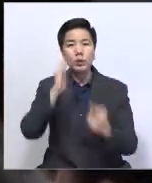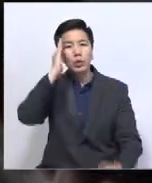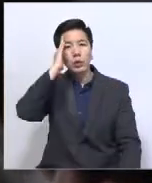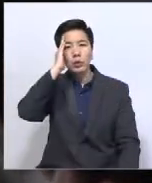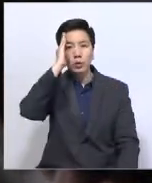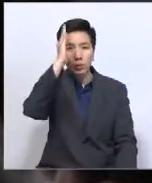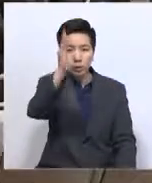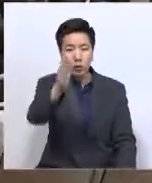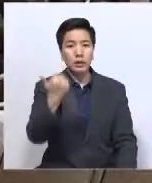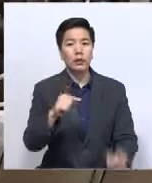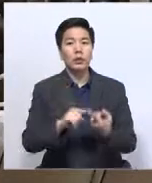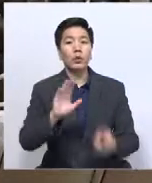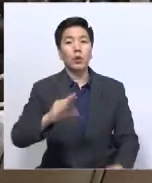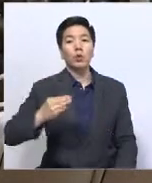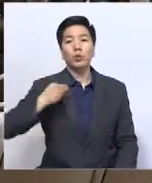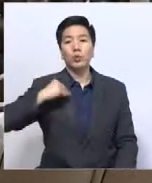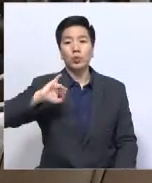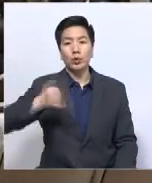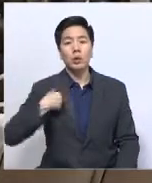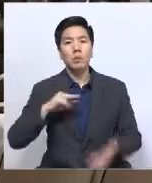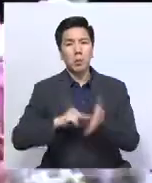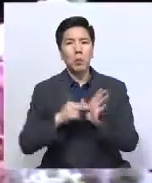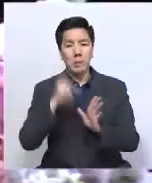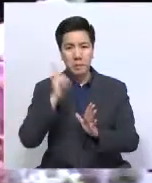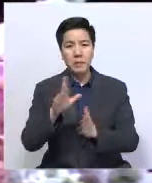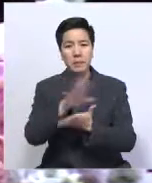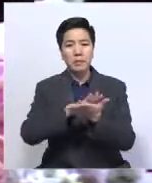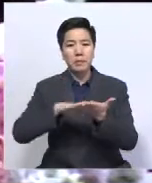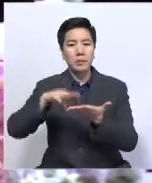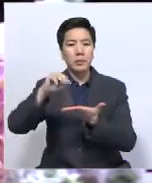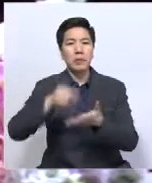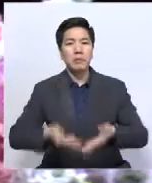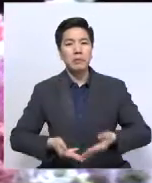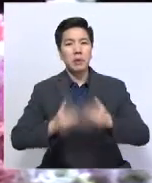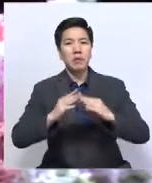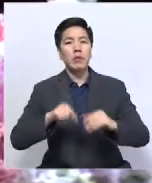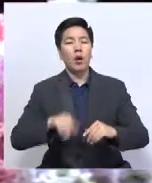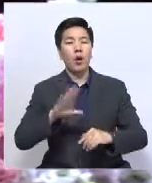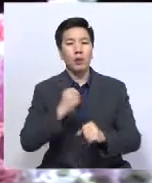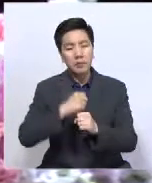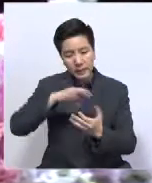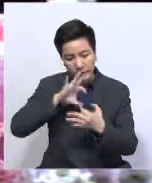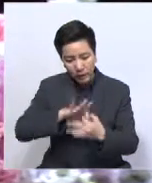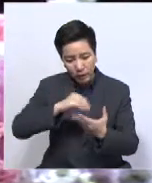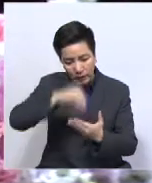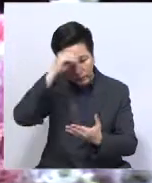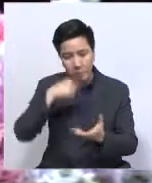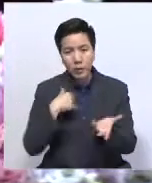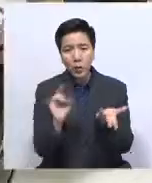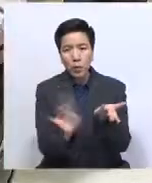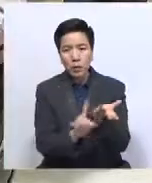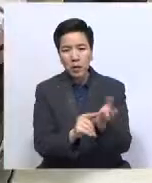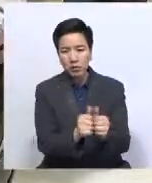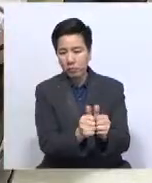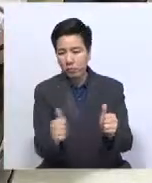รณ์มหาวิทยาลัยถือเป็นสถาบันการศึกษาระดับต้นของประเทศที่ผลิตบุคลากรทางด้านของการศึกษาที่มีคุณภาพ